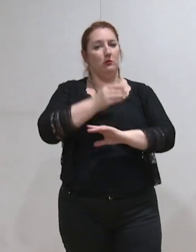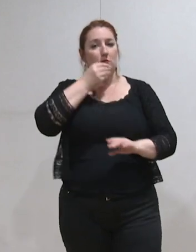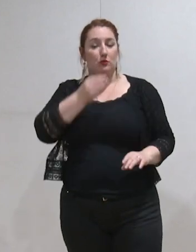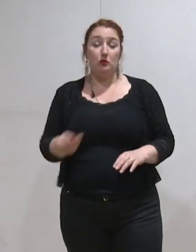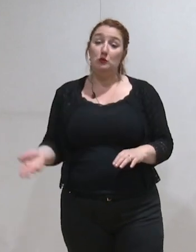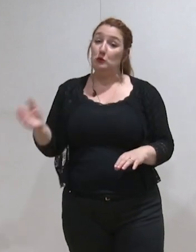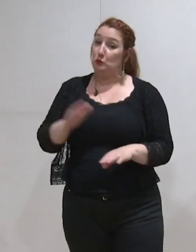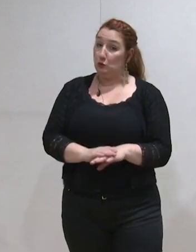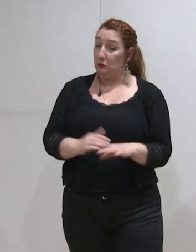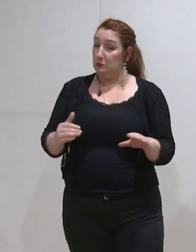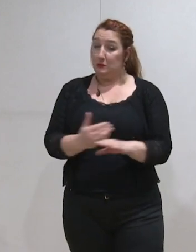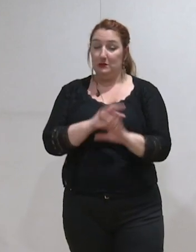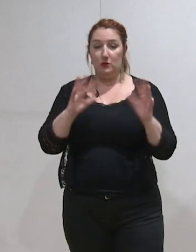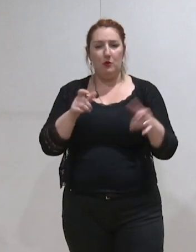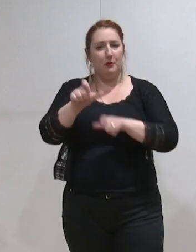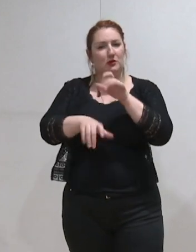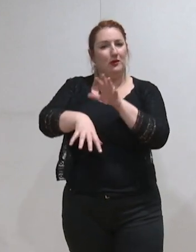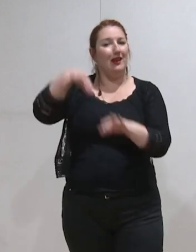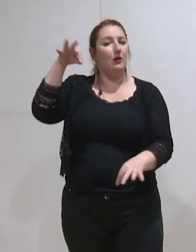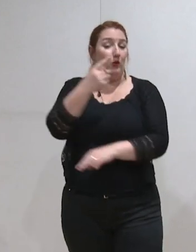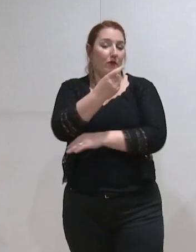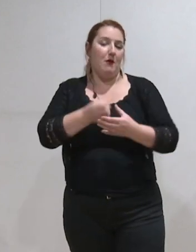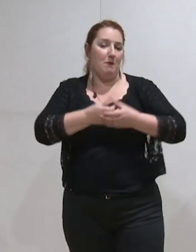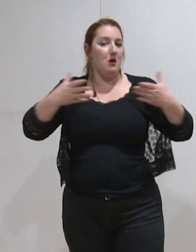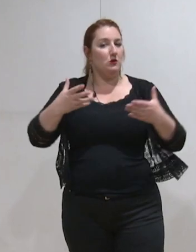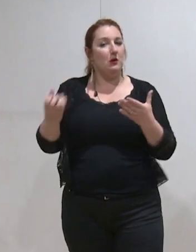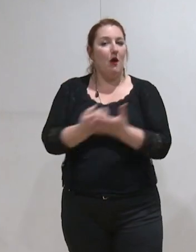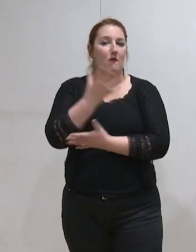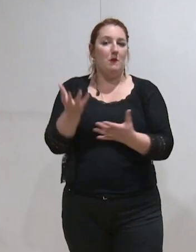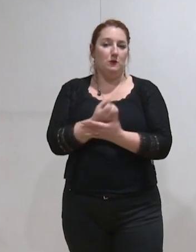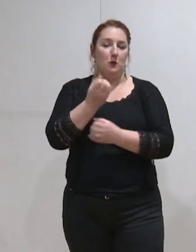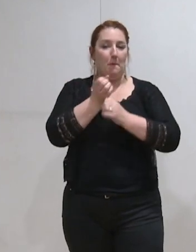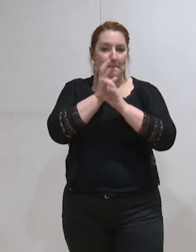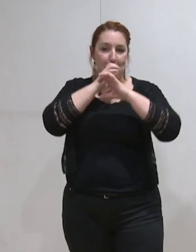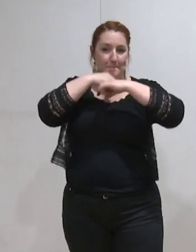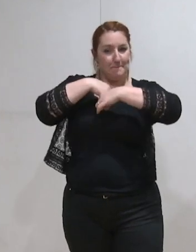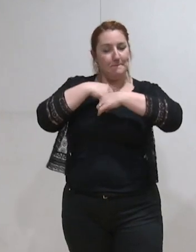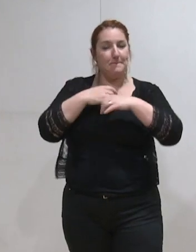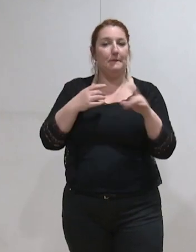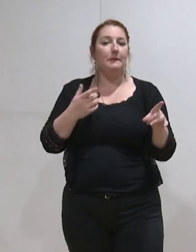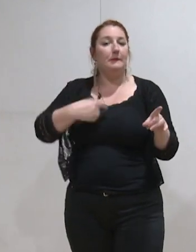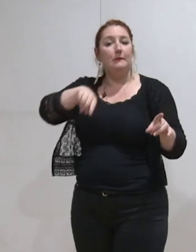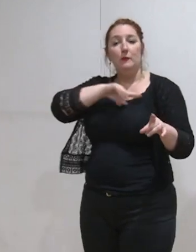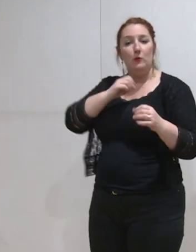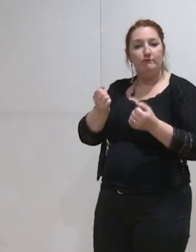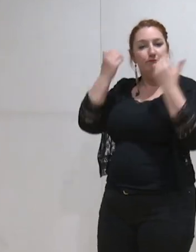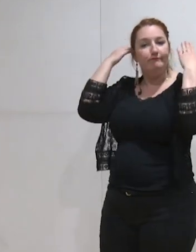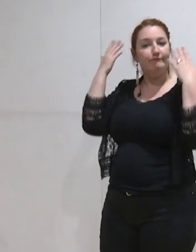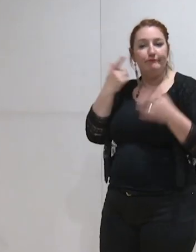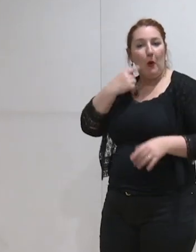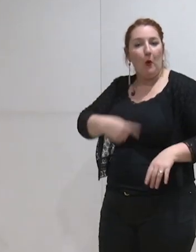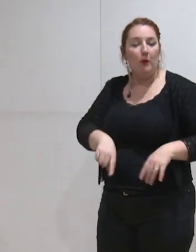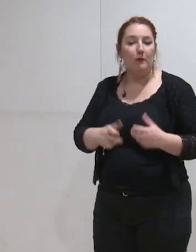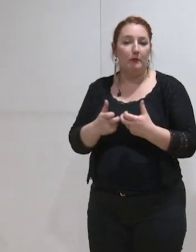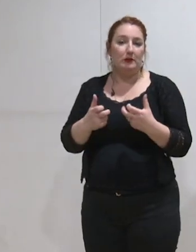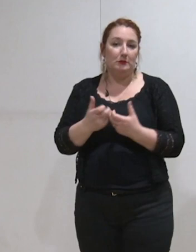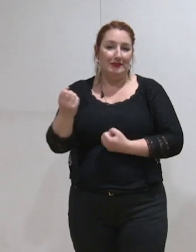qui se passe certains élus ceux de la majorité ont des informations dont nous élu de l'opposition nous ne disposons pas comme l'avis des